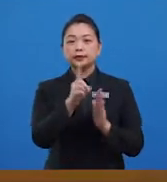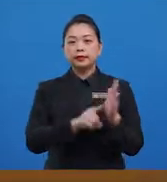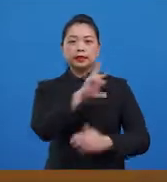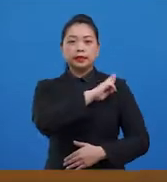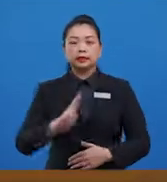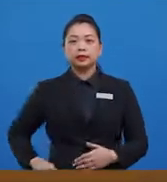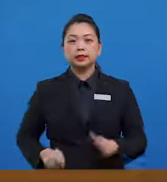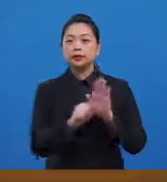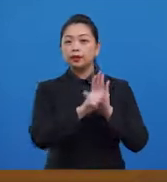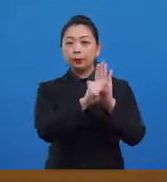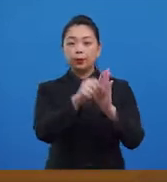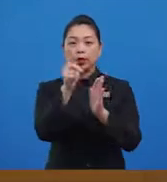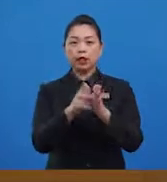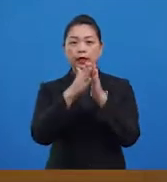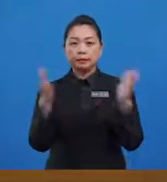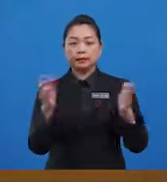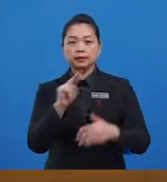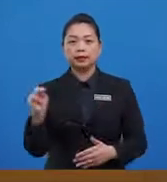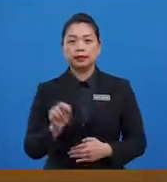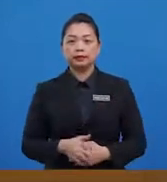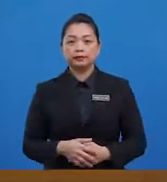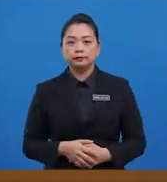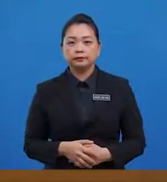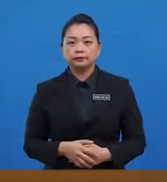merupakan simbol kebesaran.